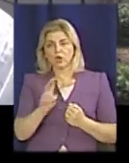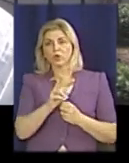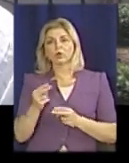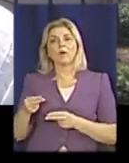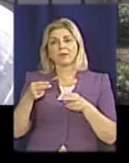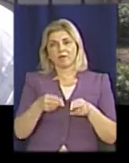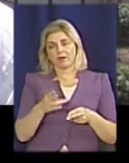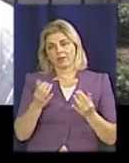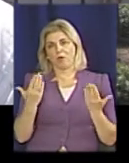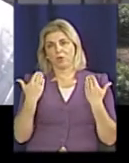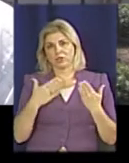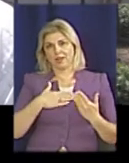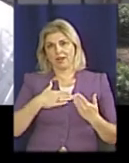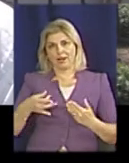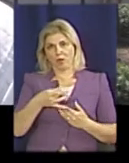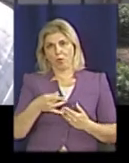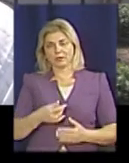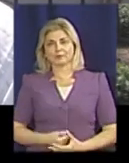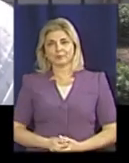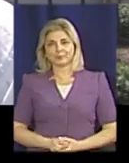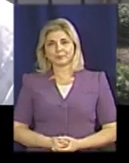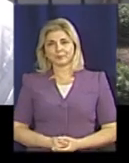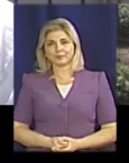на відпочинок у наш регіон.